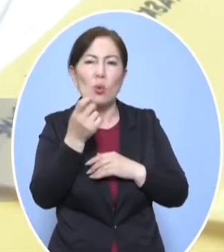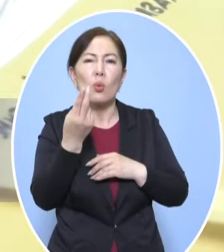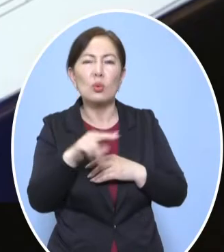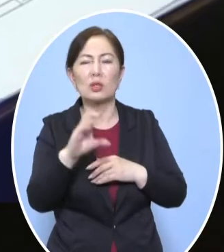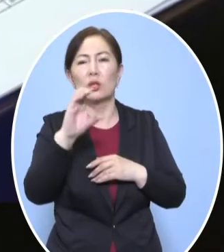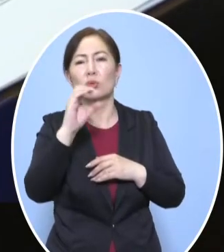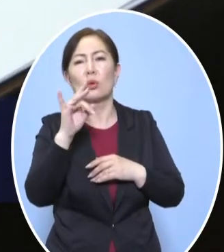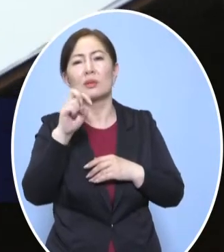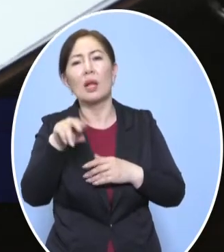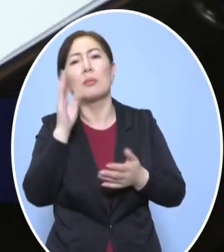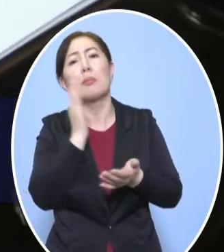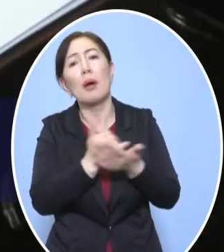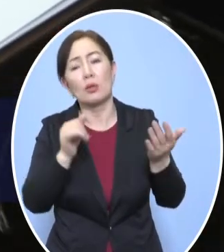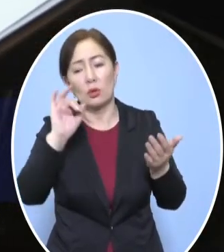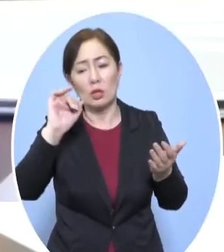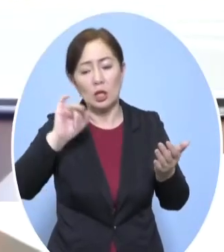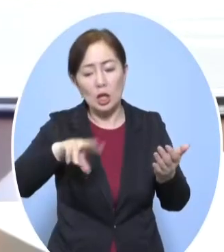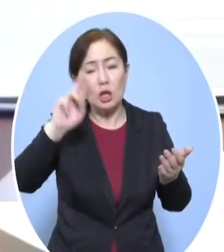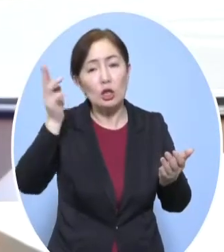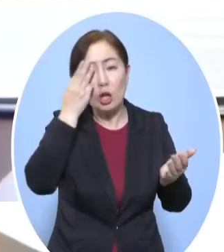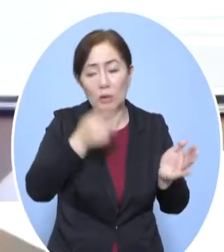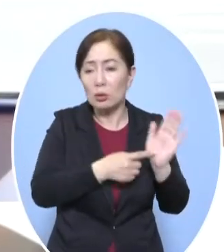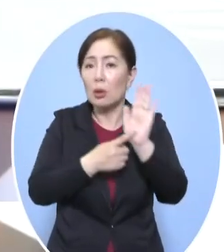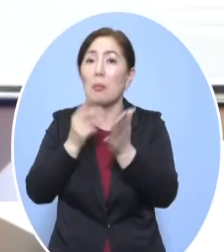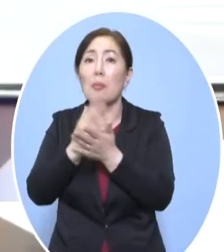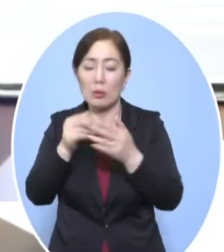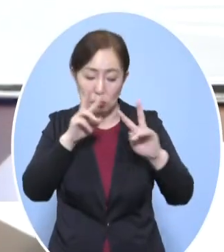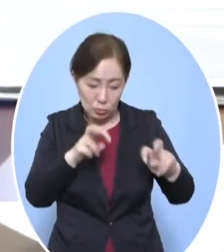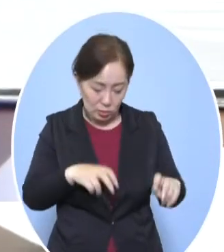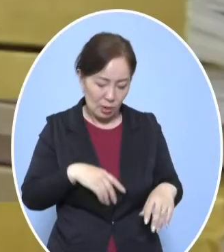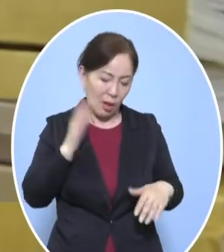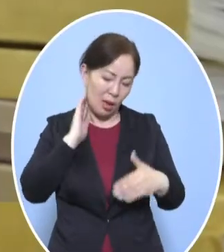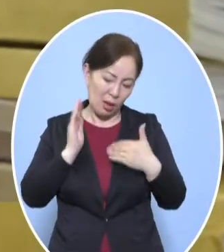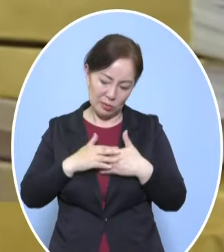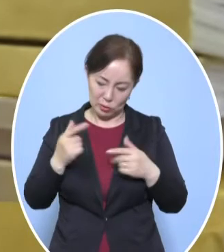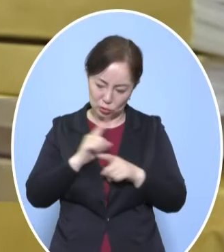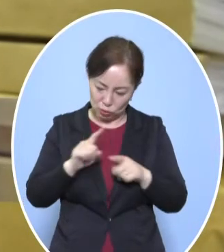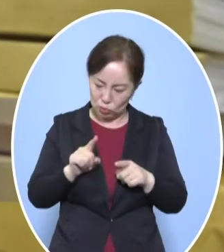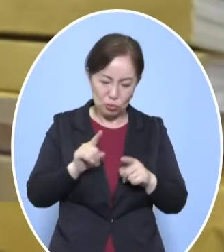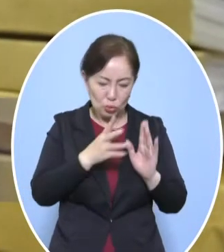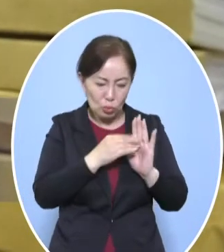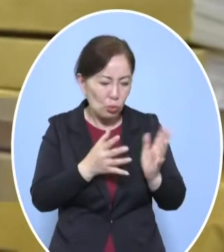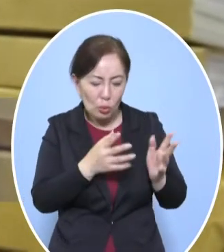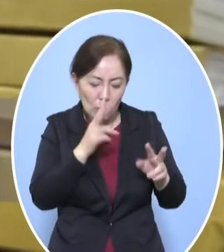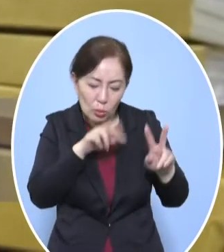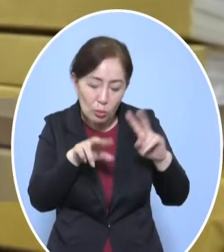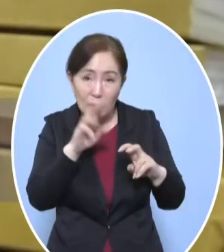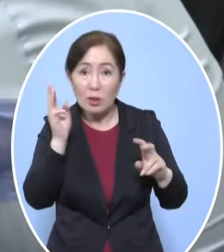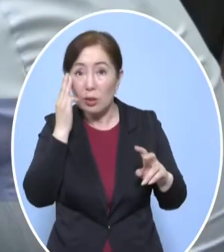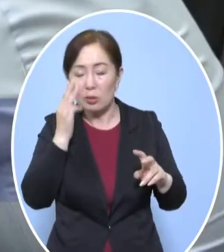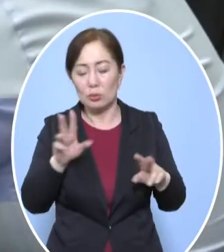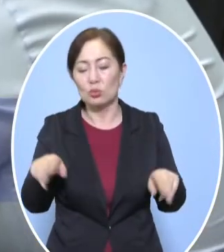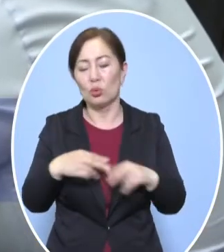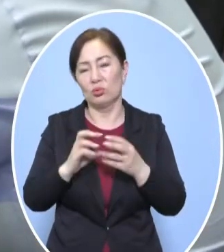байгаа эсэг, зээл тод байдлыг хэрхэн хангаж байгаа эсэхийг судлан тогтоох, авилга ашиг сонирхлын зөрчил үүсгэхэд нөлөөлгүй шалтгаан өгчлөгийг